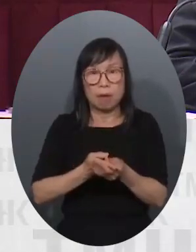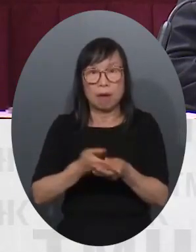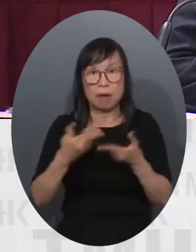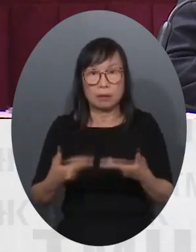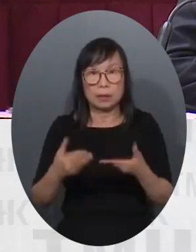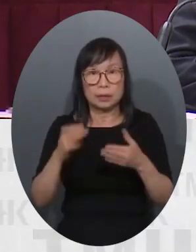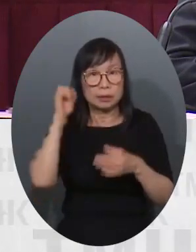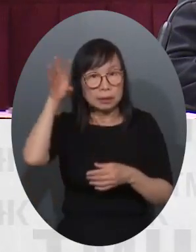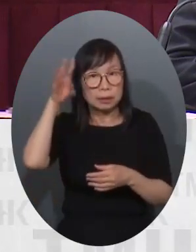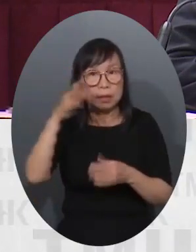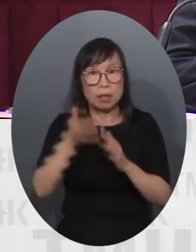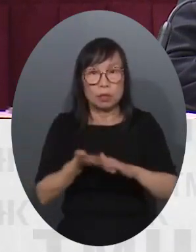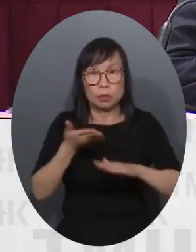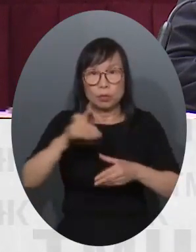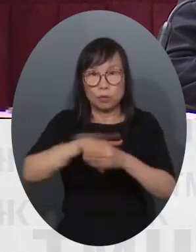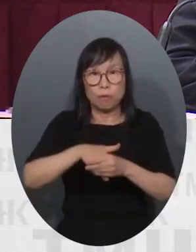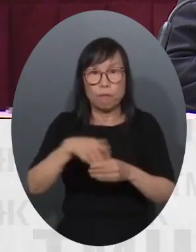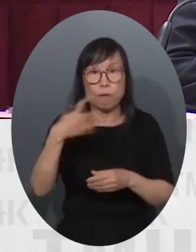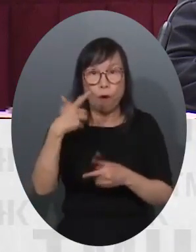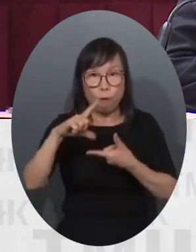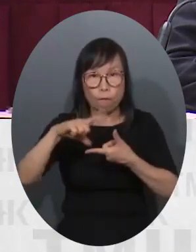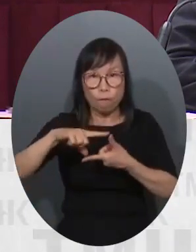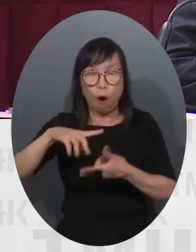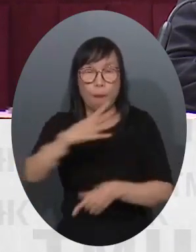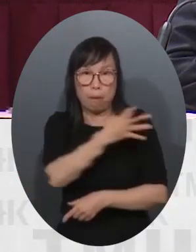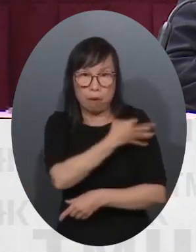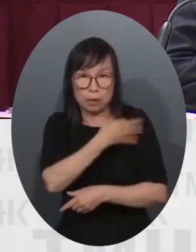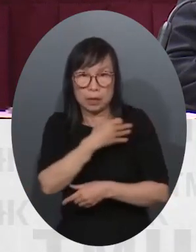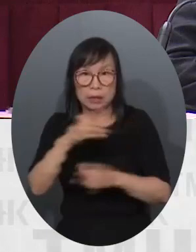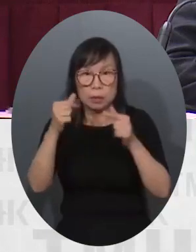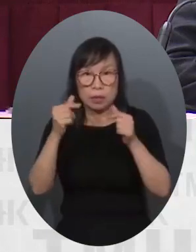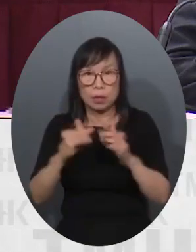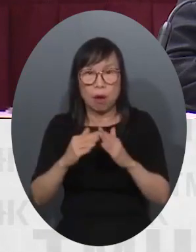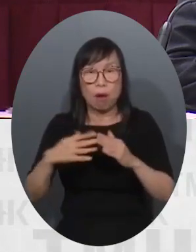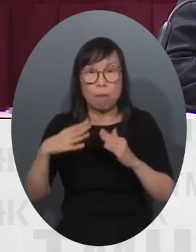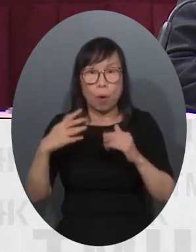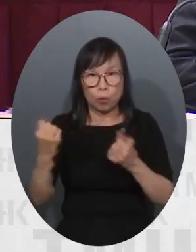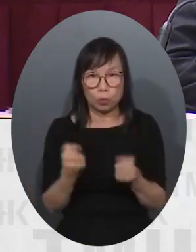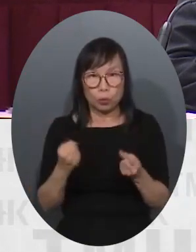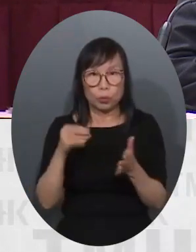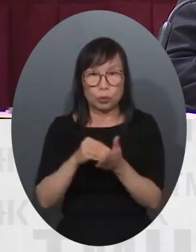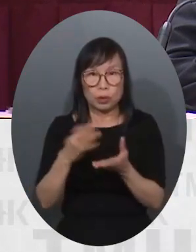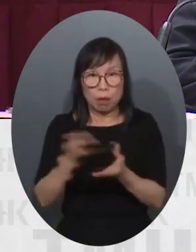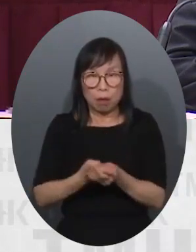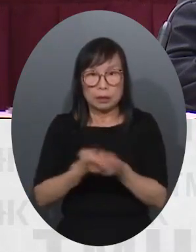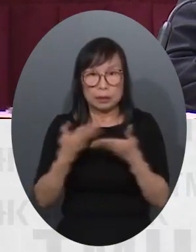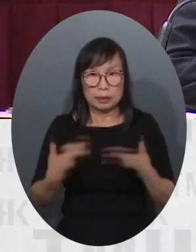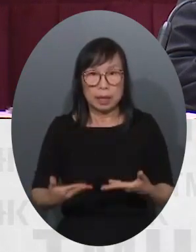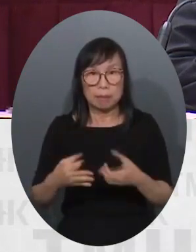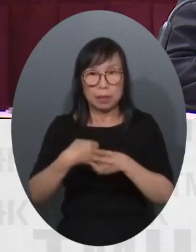式動議重選方正博士為公司董事局成員的普通決議案。我們現在就